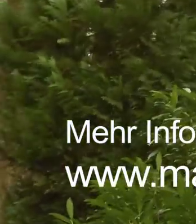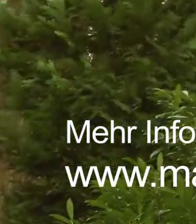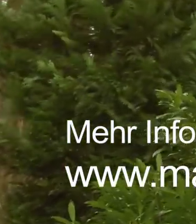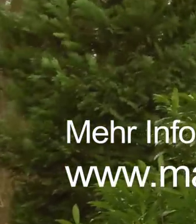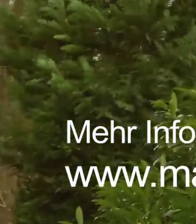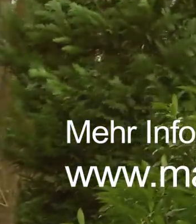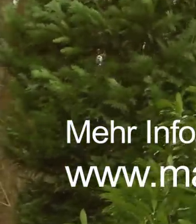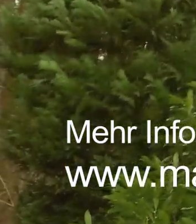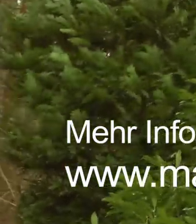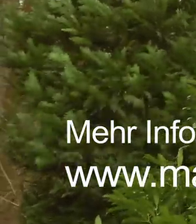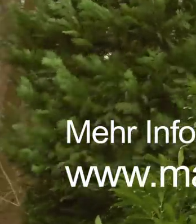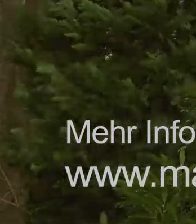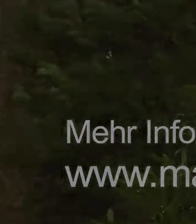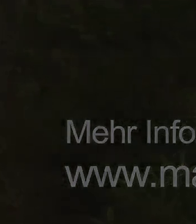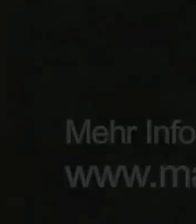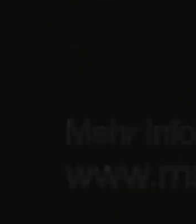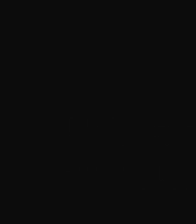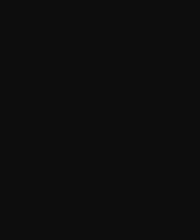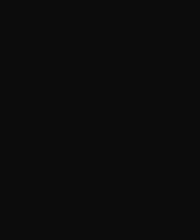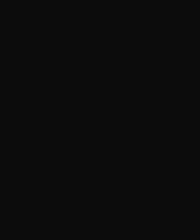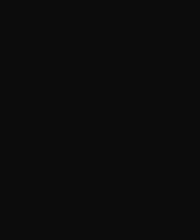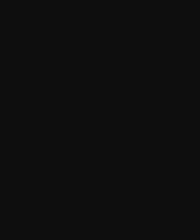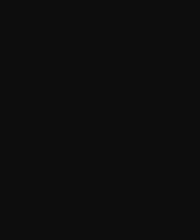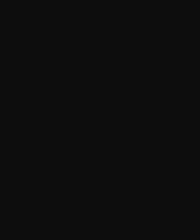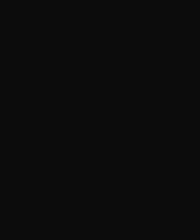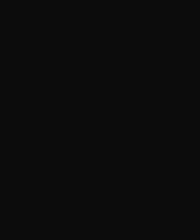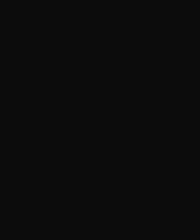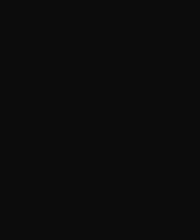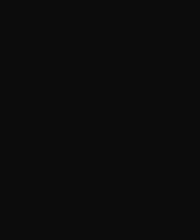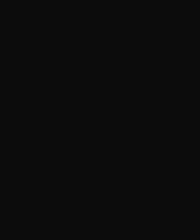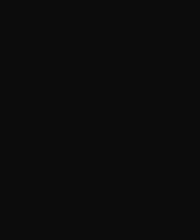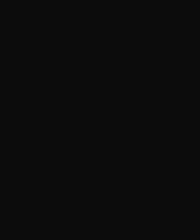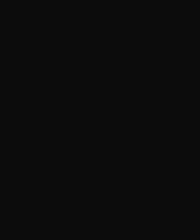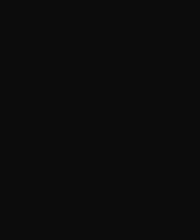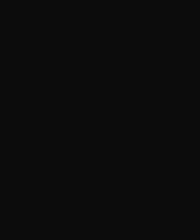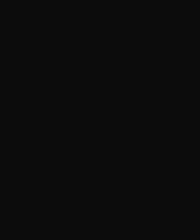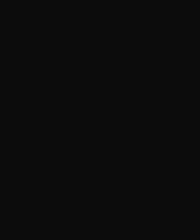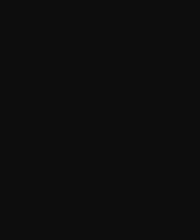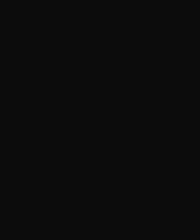Musik Musik Musik Untertitelung des ZDF,